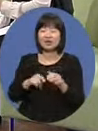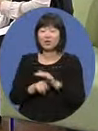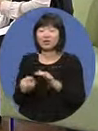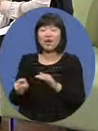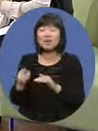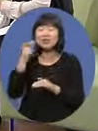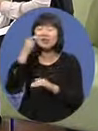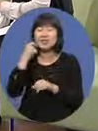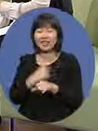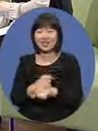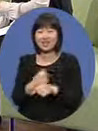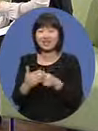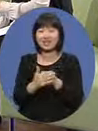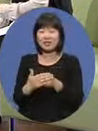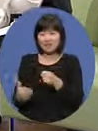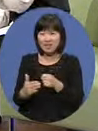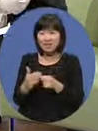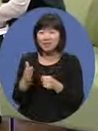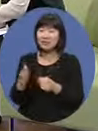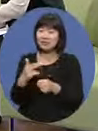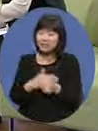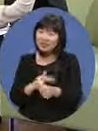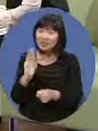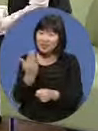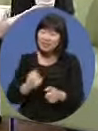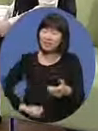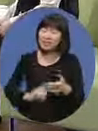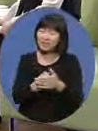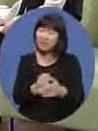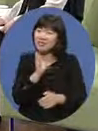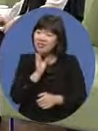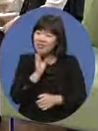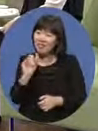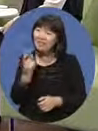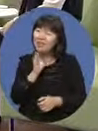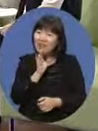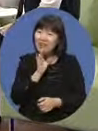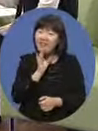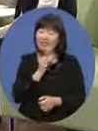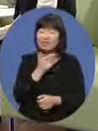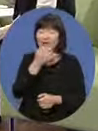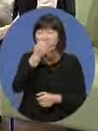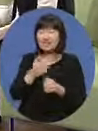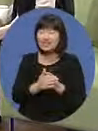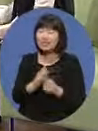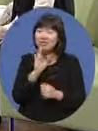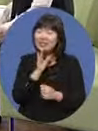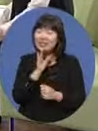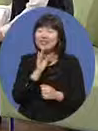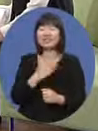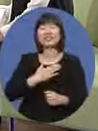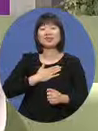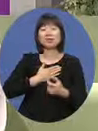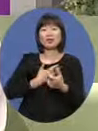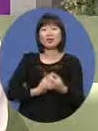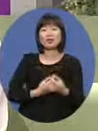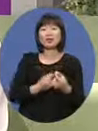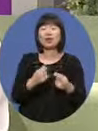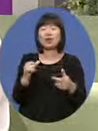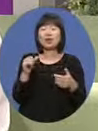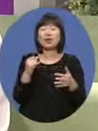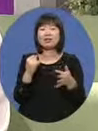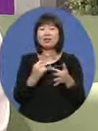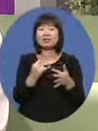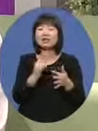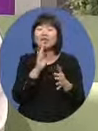거. 그래서 네. 전문가 되신 거 아니에요? 맞습니다. 너무나 절실해서. 네. 네. 그런데 이제 저도 그 이제 둘째 며느리인데